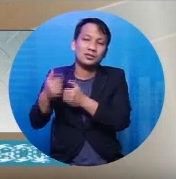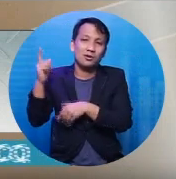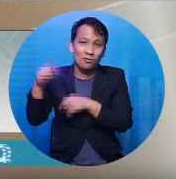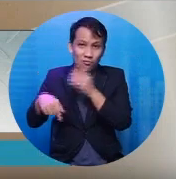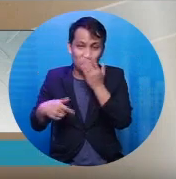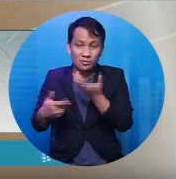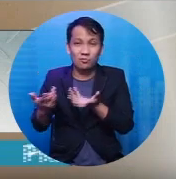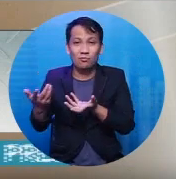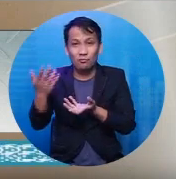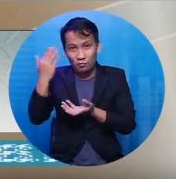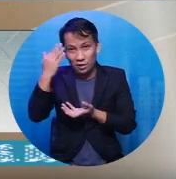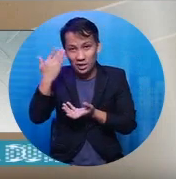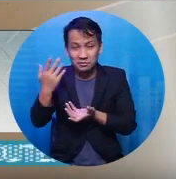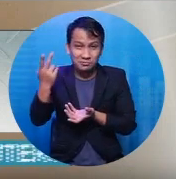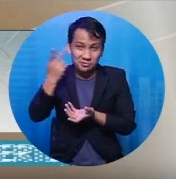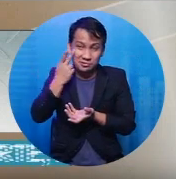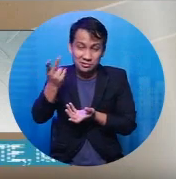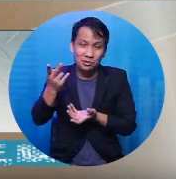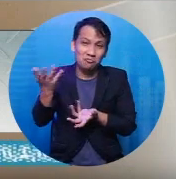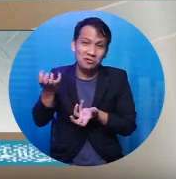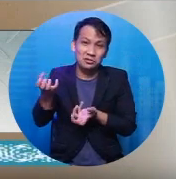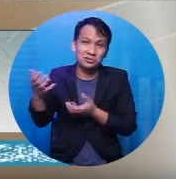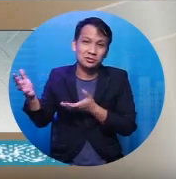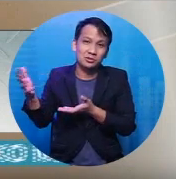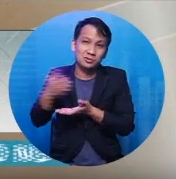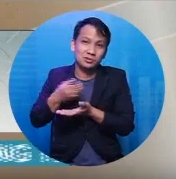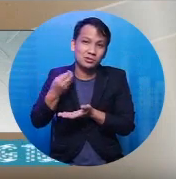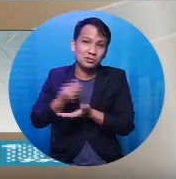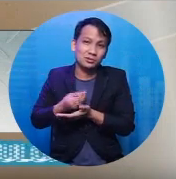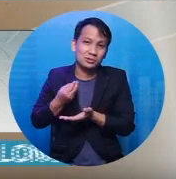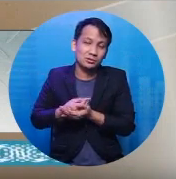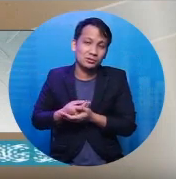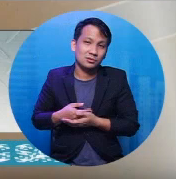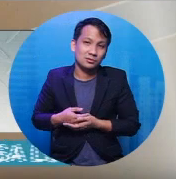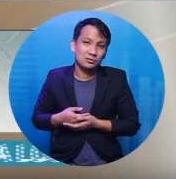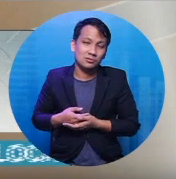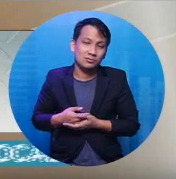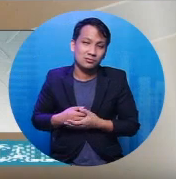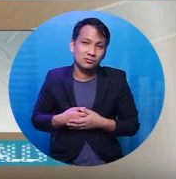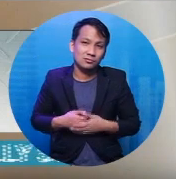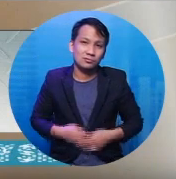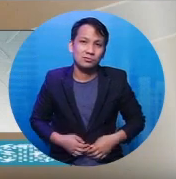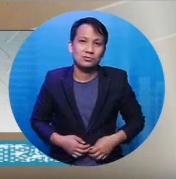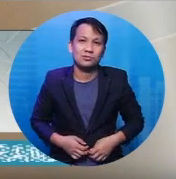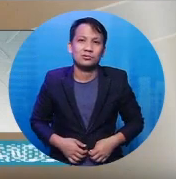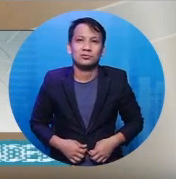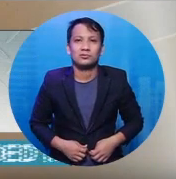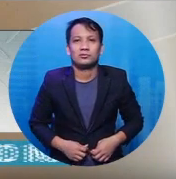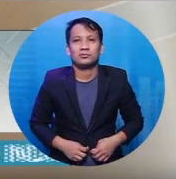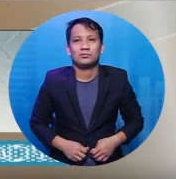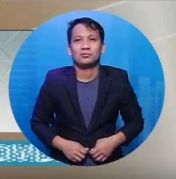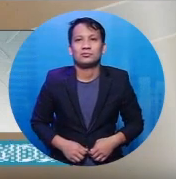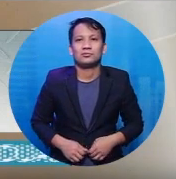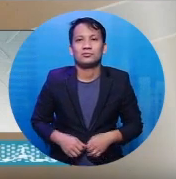pakikipag-relasyon sa'yo ay because of, dahil sa, ma'am. Umangat sa buhay. Ha? Para?